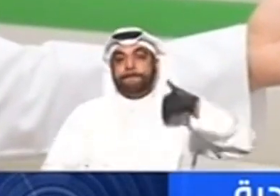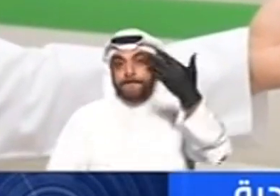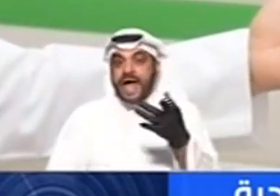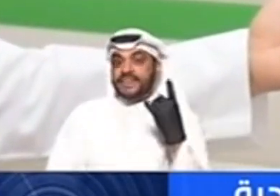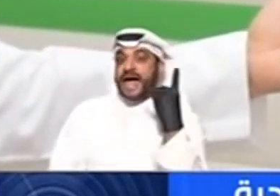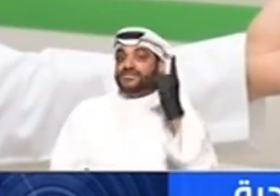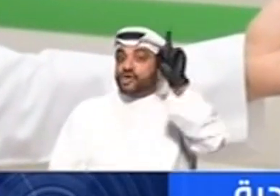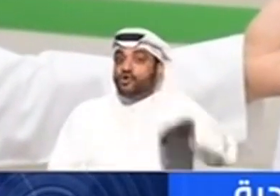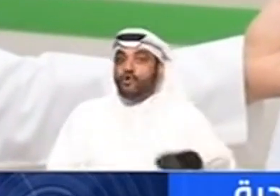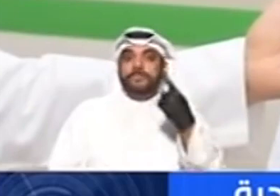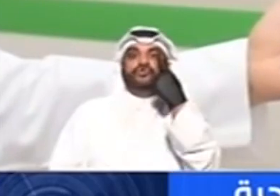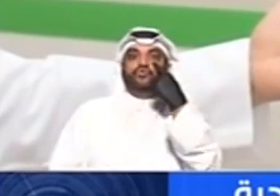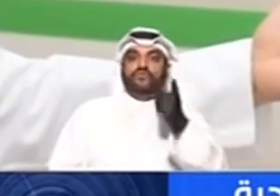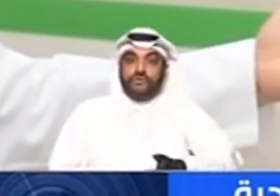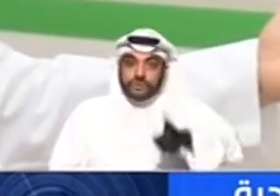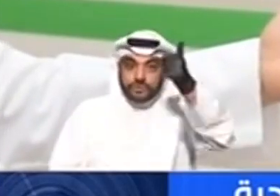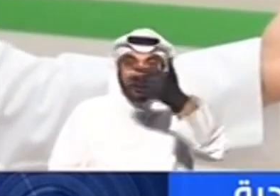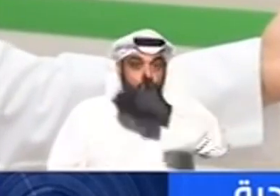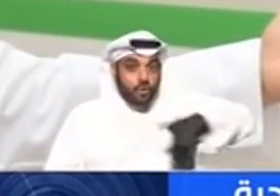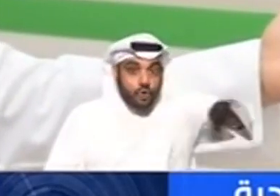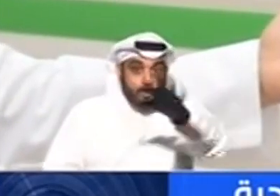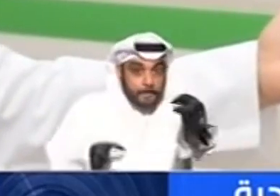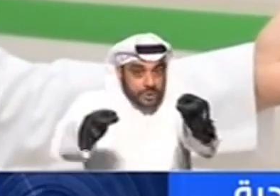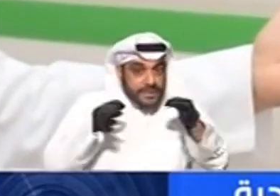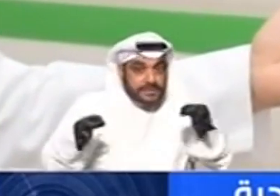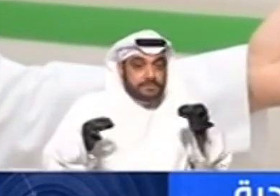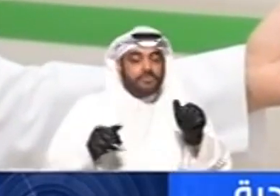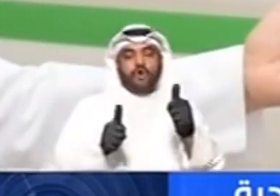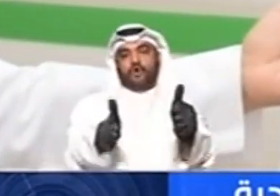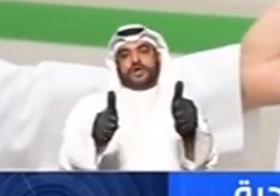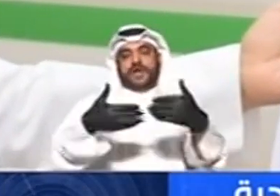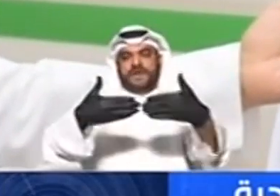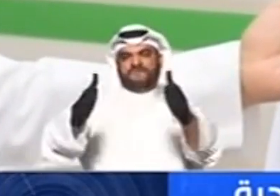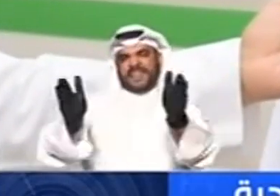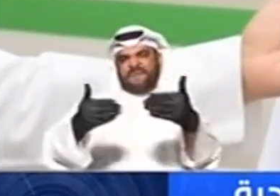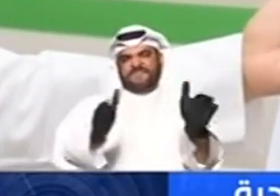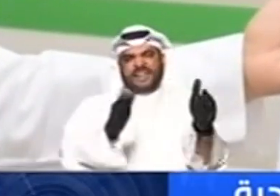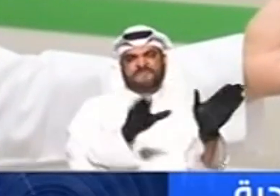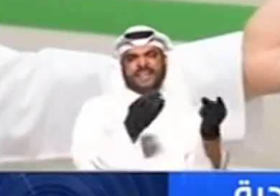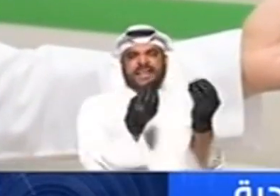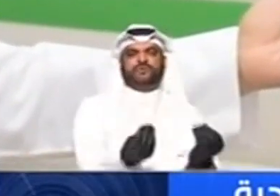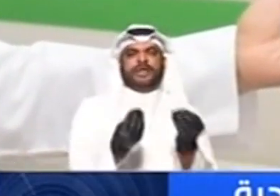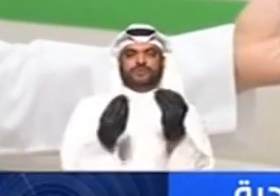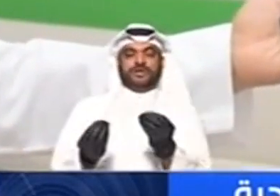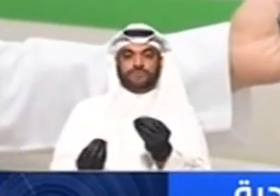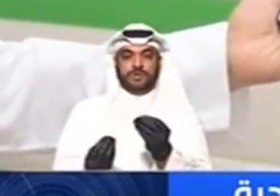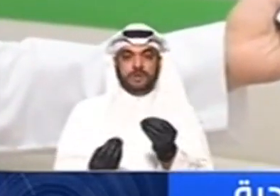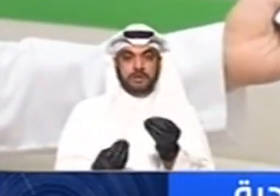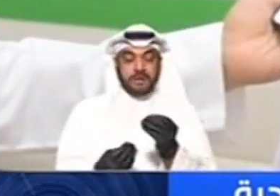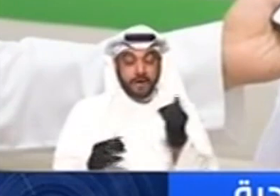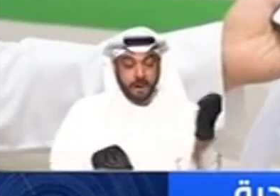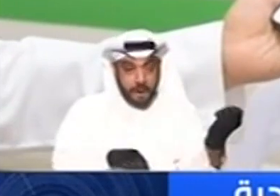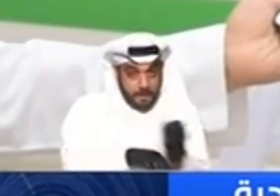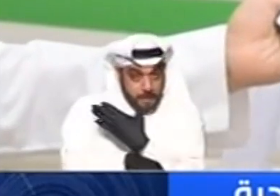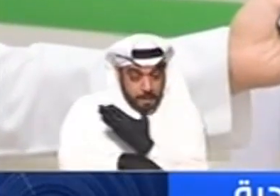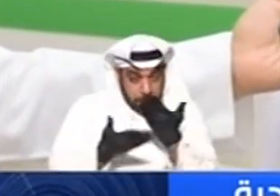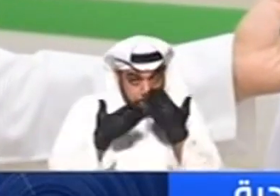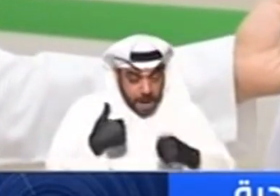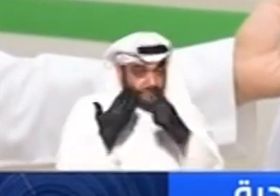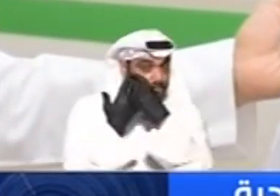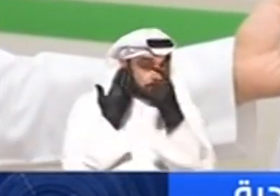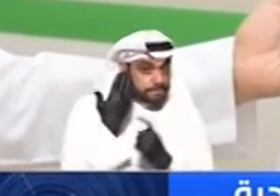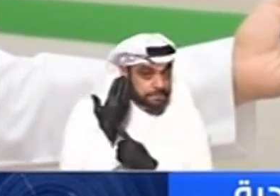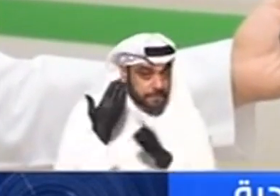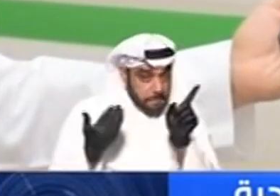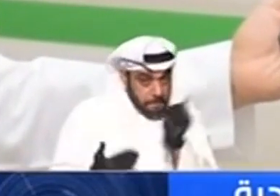بداية الحظر الكلي، وإن شاء الله راح يكون في يعني تخفيف لبعض الإجراءات ونأمل من المواطنين والمقيمين